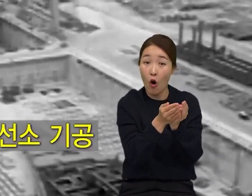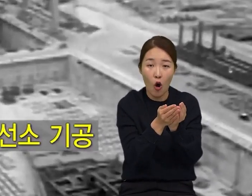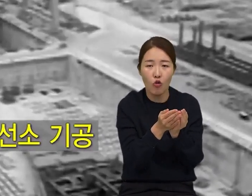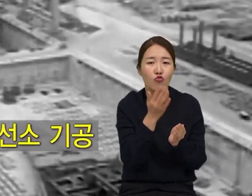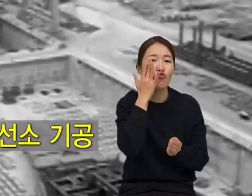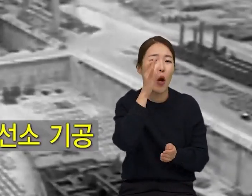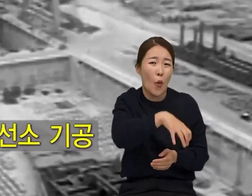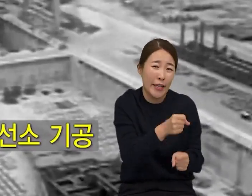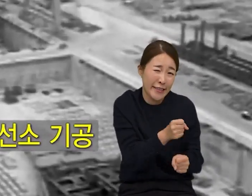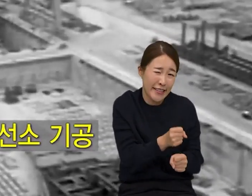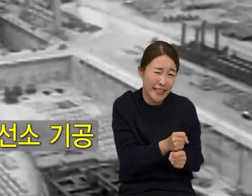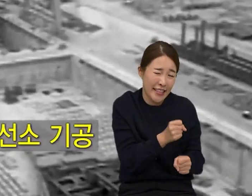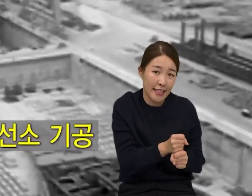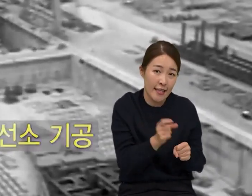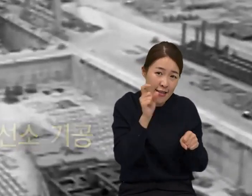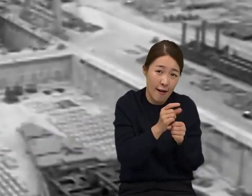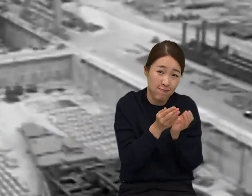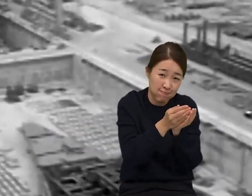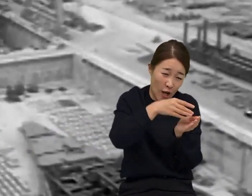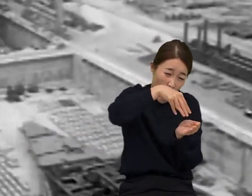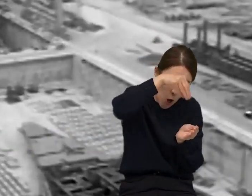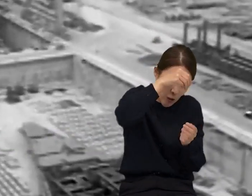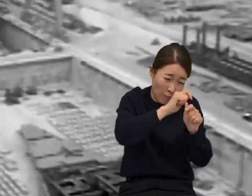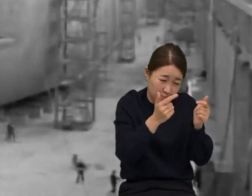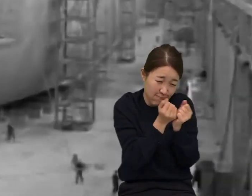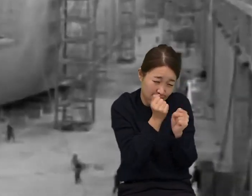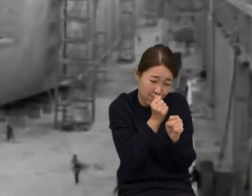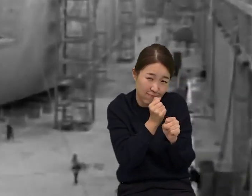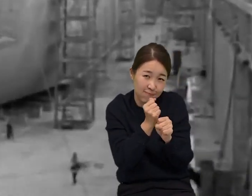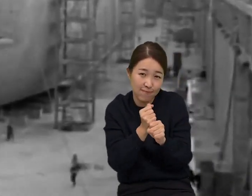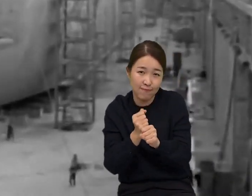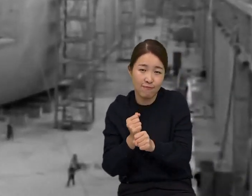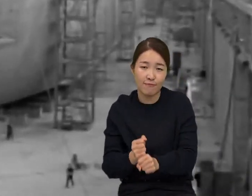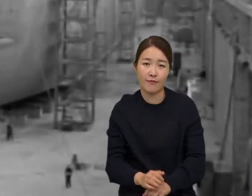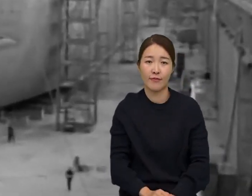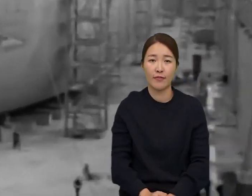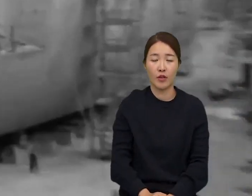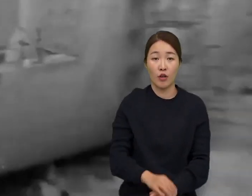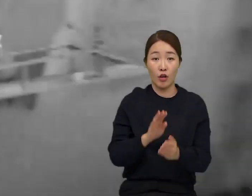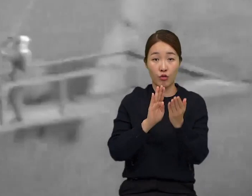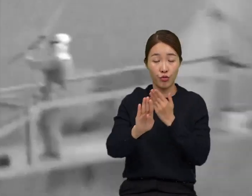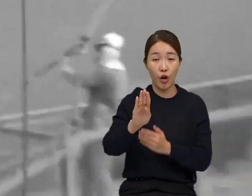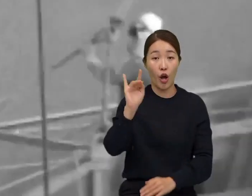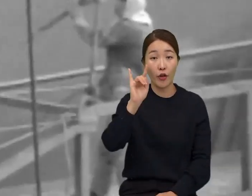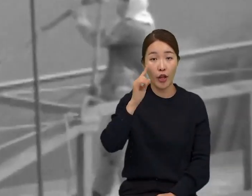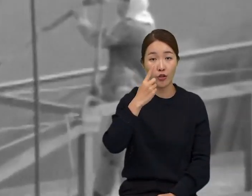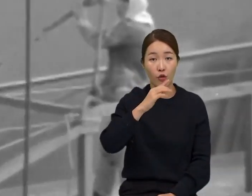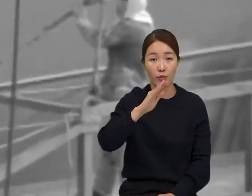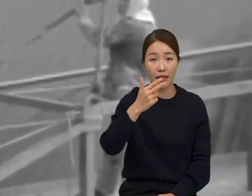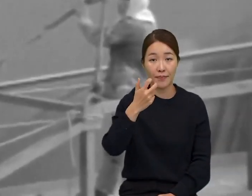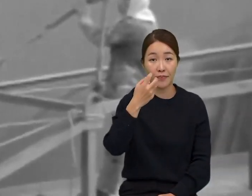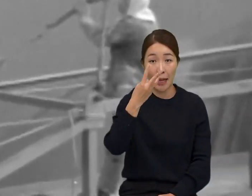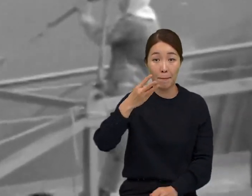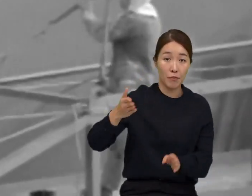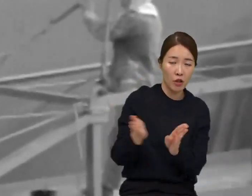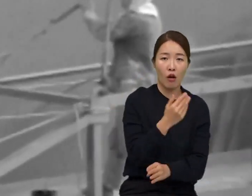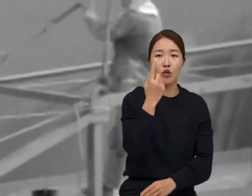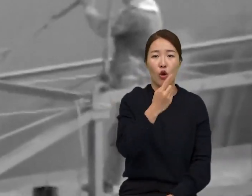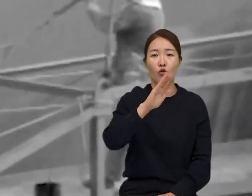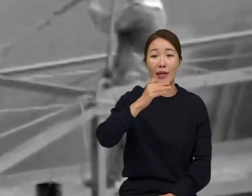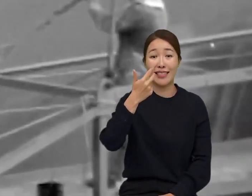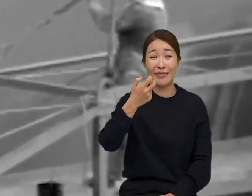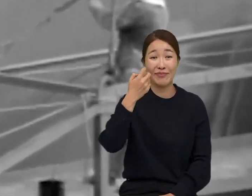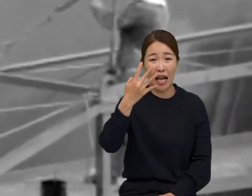시작했다. 아울러 선박 건조도 병행했다. 그 후로 현대는